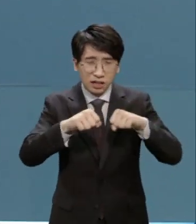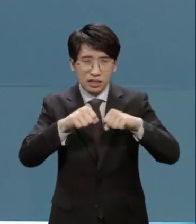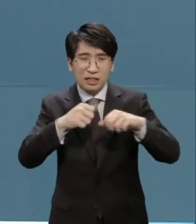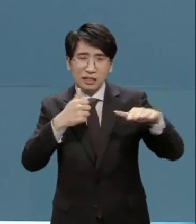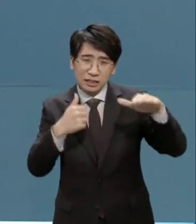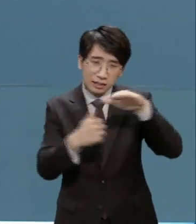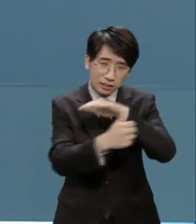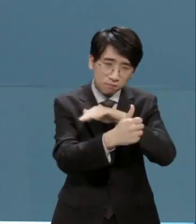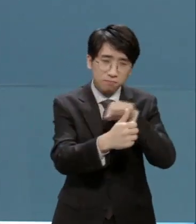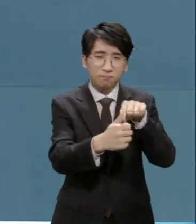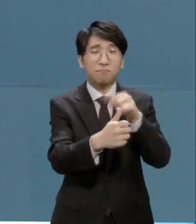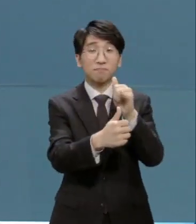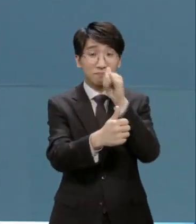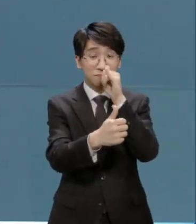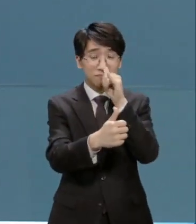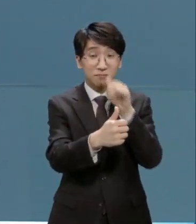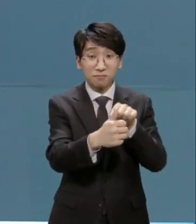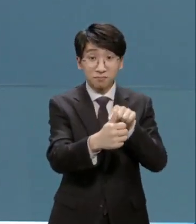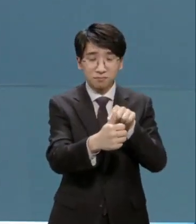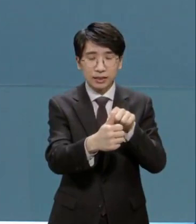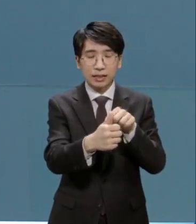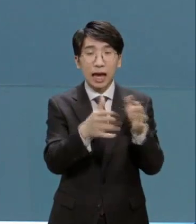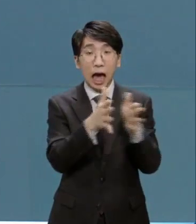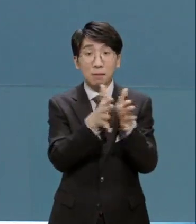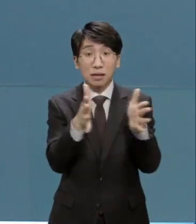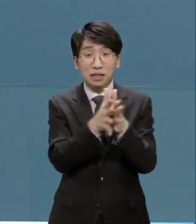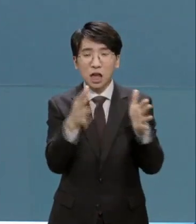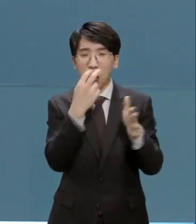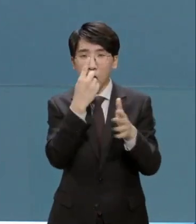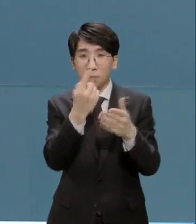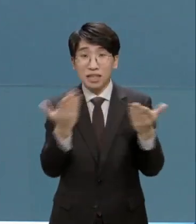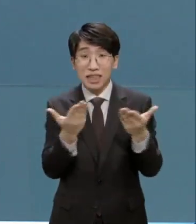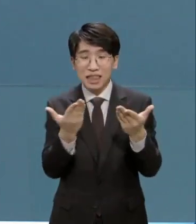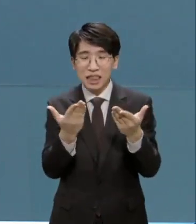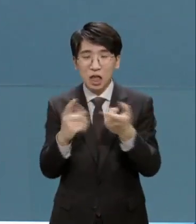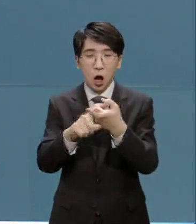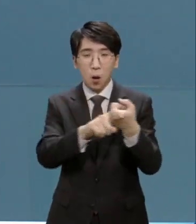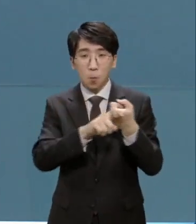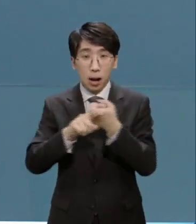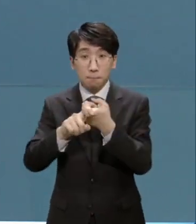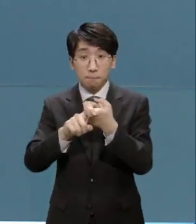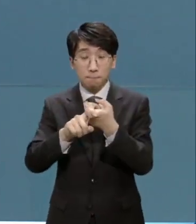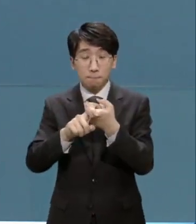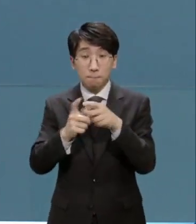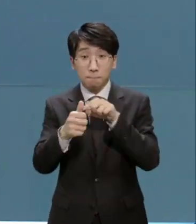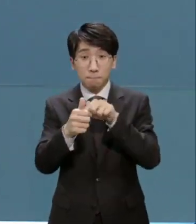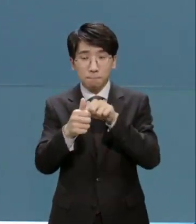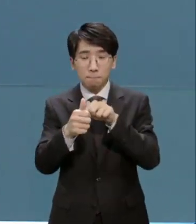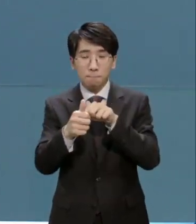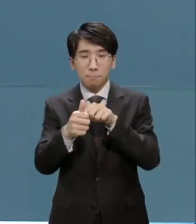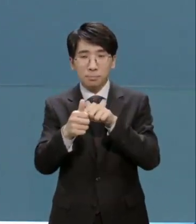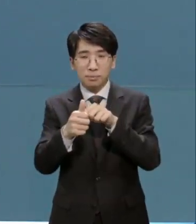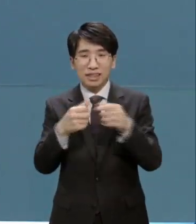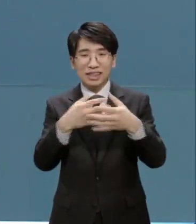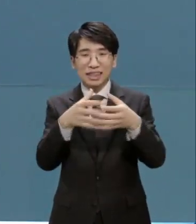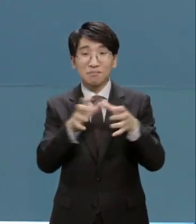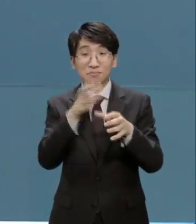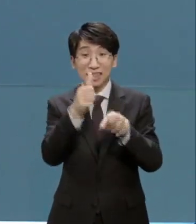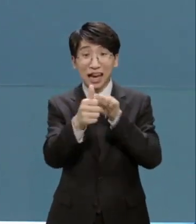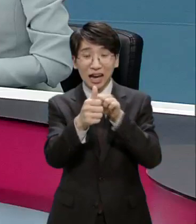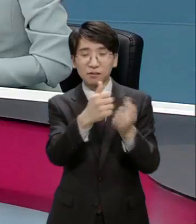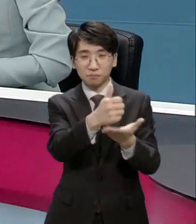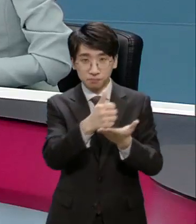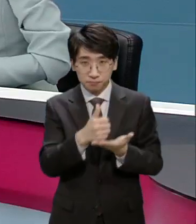이야기 나눠보겠습니다. 네, 전국 아파트 경비 노동자 공동사업단 노원 노동복지센터 임득균 벽규팀장 스튜디오에